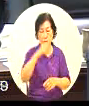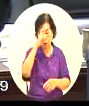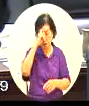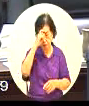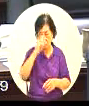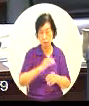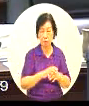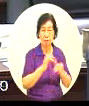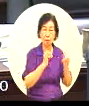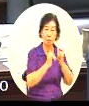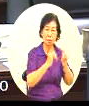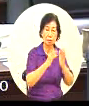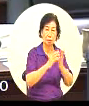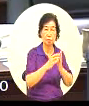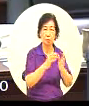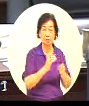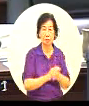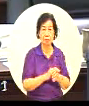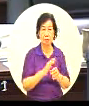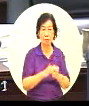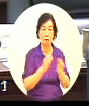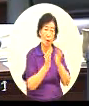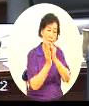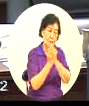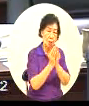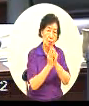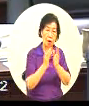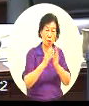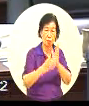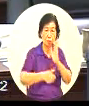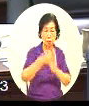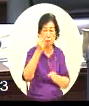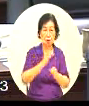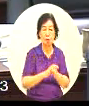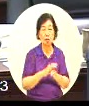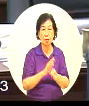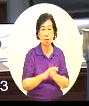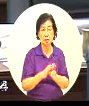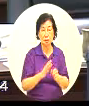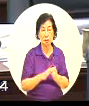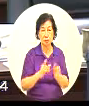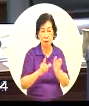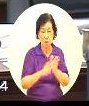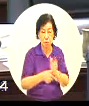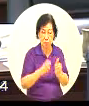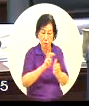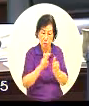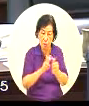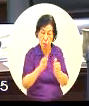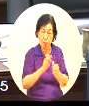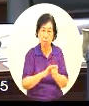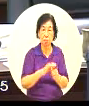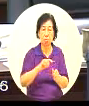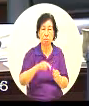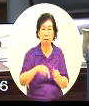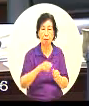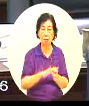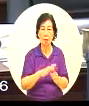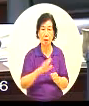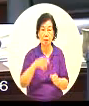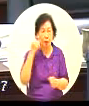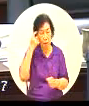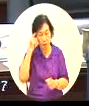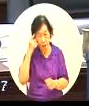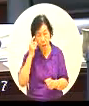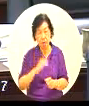桂英姐讲社会局，姚局长，你对长照，小英即摆要推这长照，你有啥物构想无？ 局长，